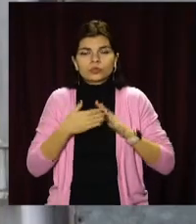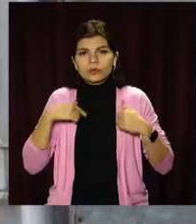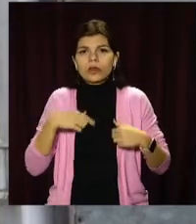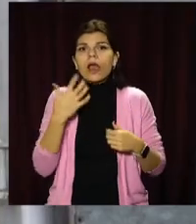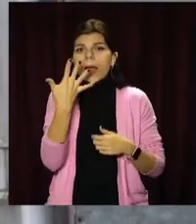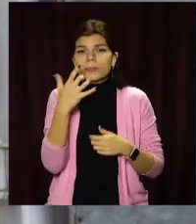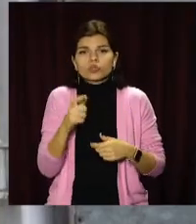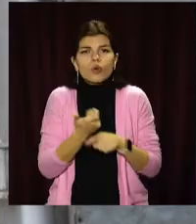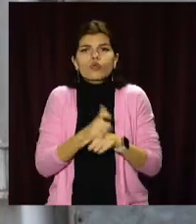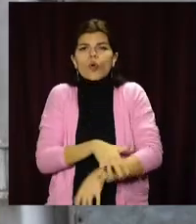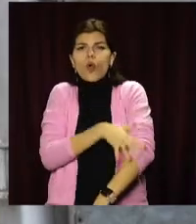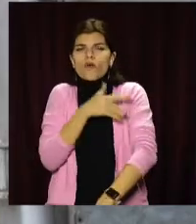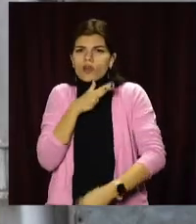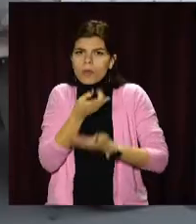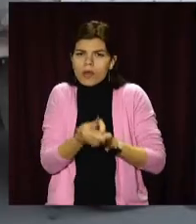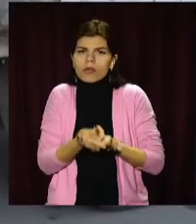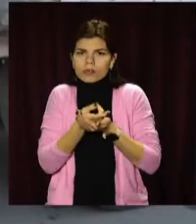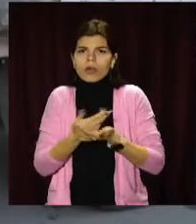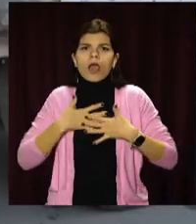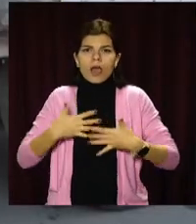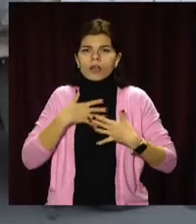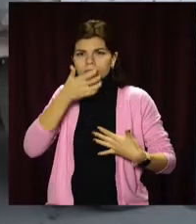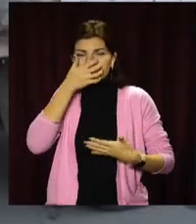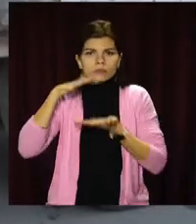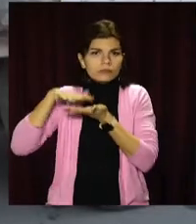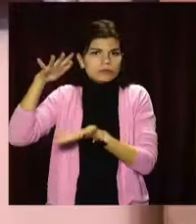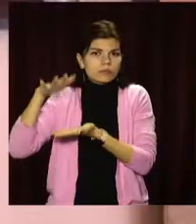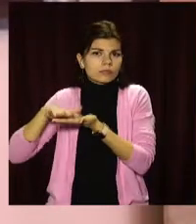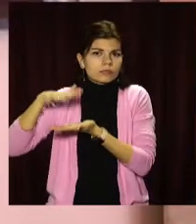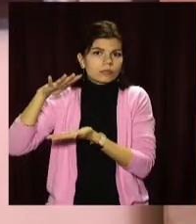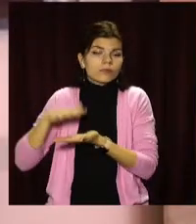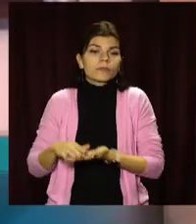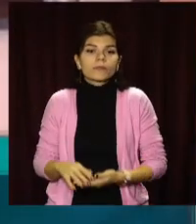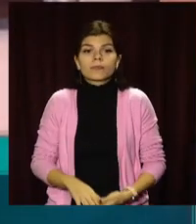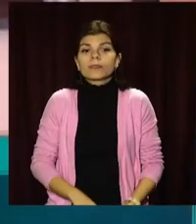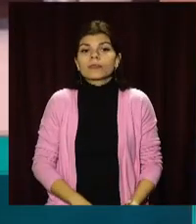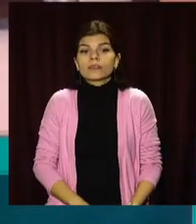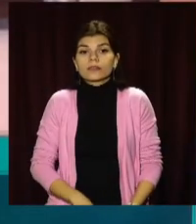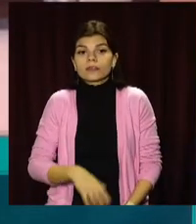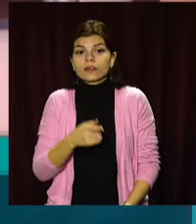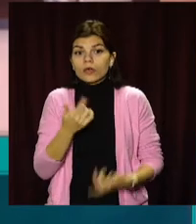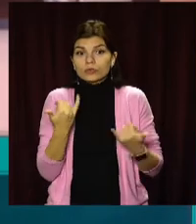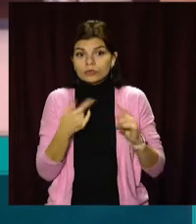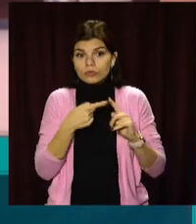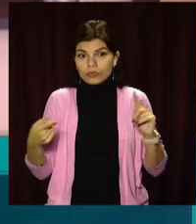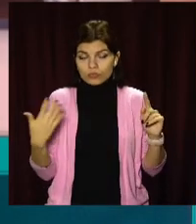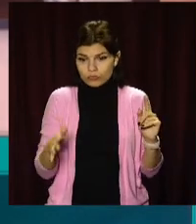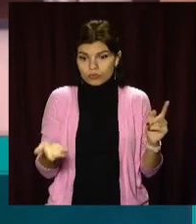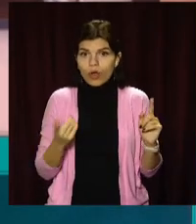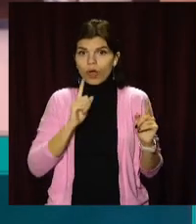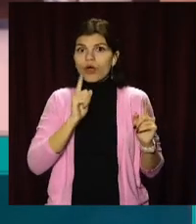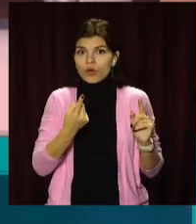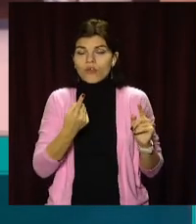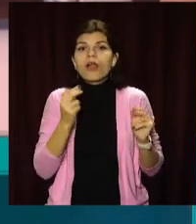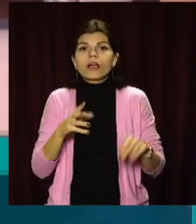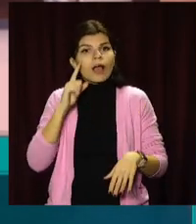довгий час на апаратах штучної вентиляції легень. Іменно сьогодні, рівно рік, якби... Выявлен